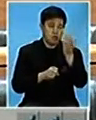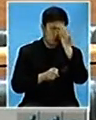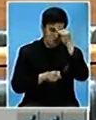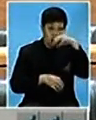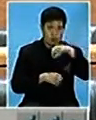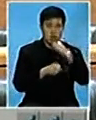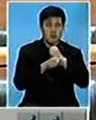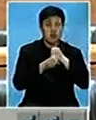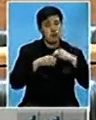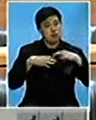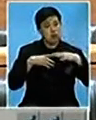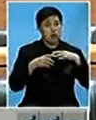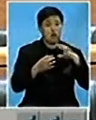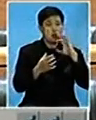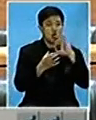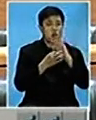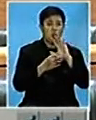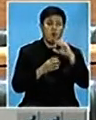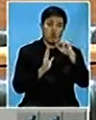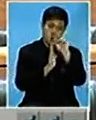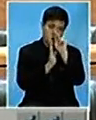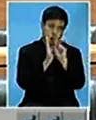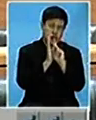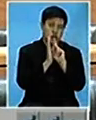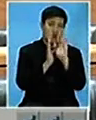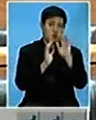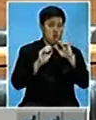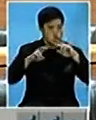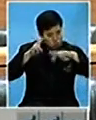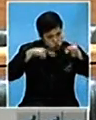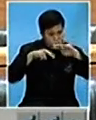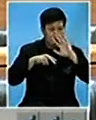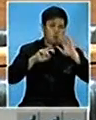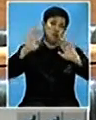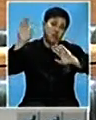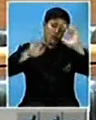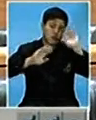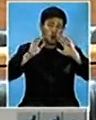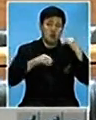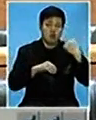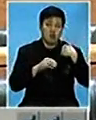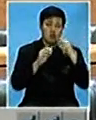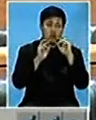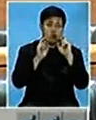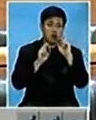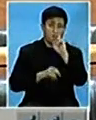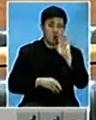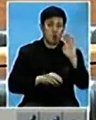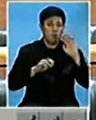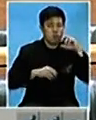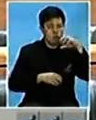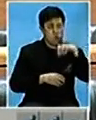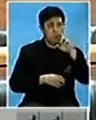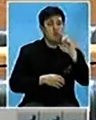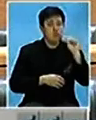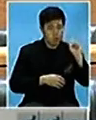รอิสระเป็นส่วนหนึ่งของหลักนิติรัฐของการปกครองในระบอบประชาธิปไตยของระบบรัฐสภา